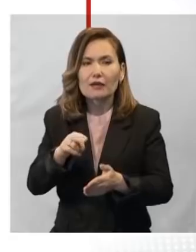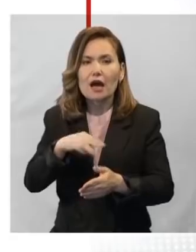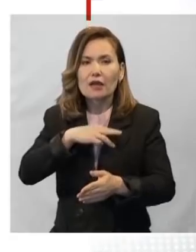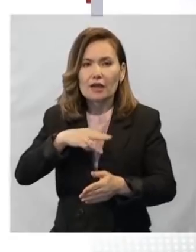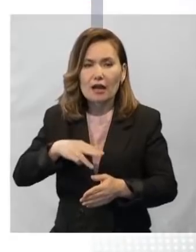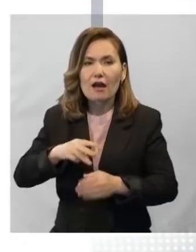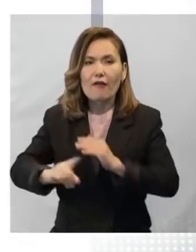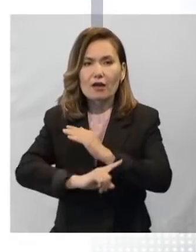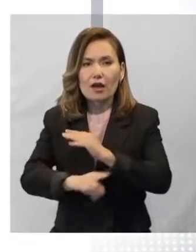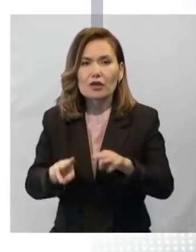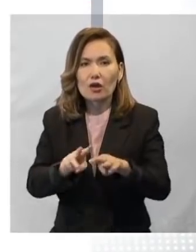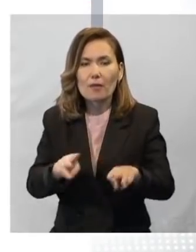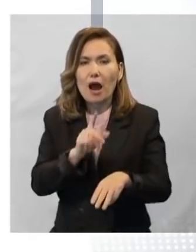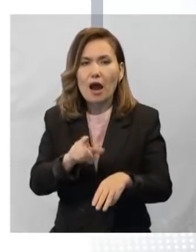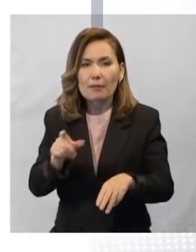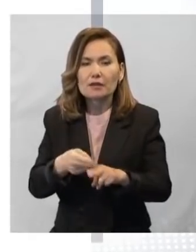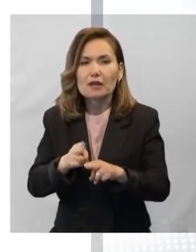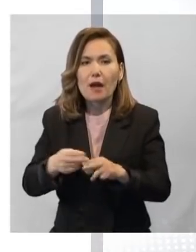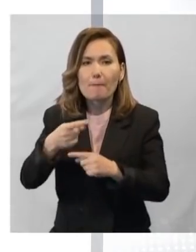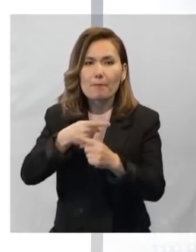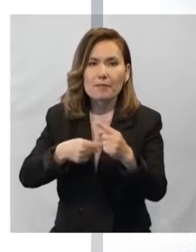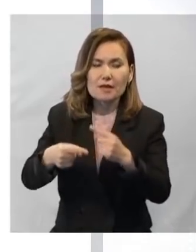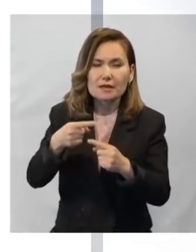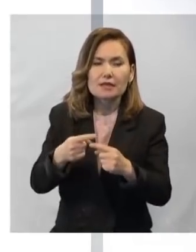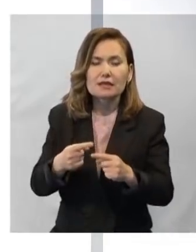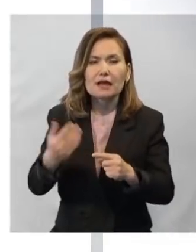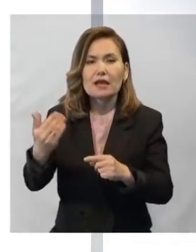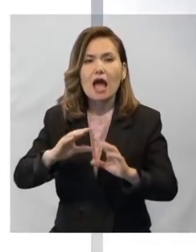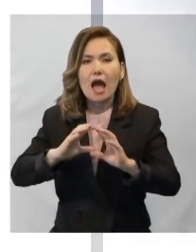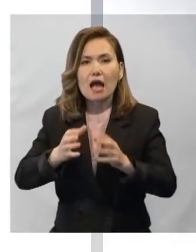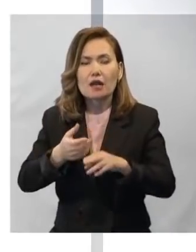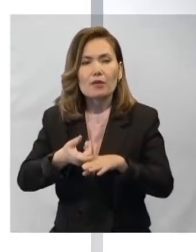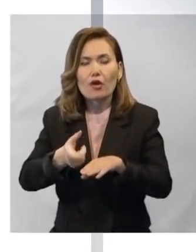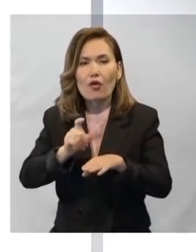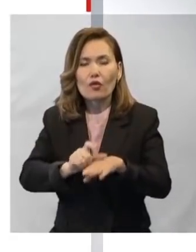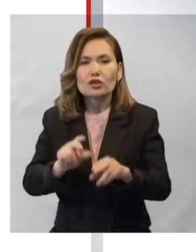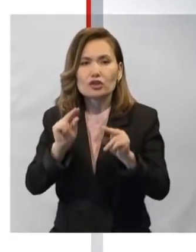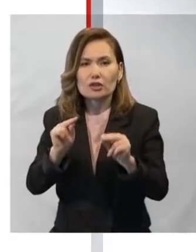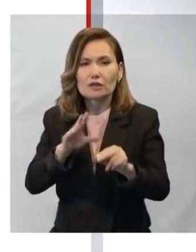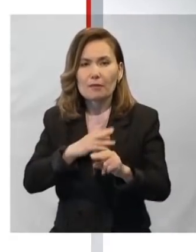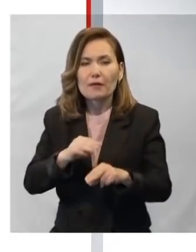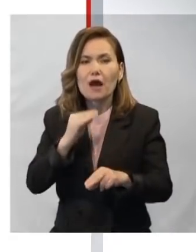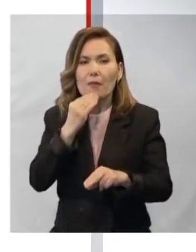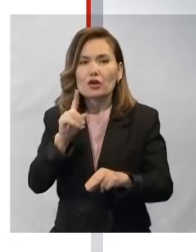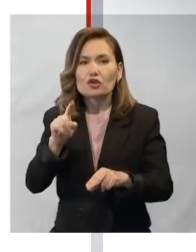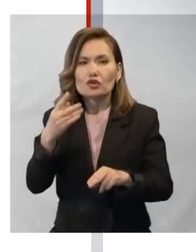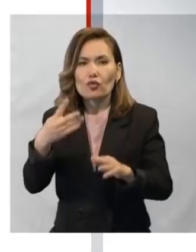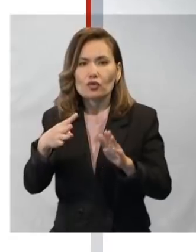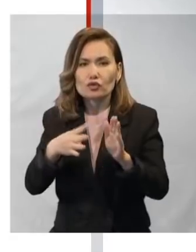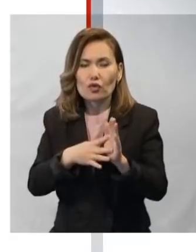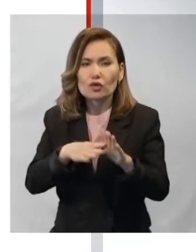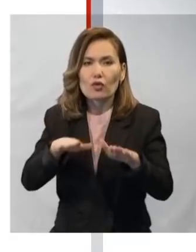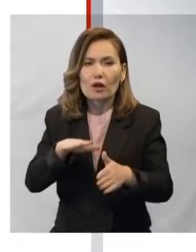және Финляндия үкіметтері азаматтармен бизнес үшін әлемдегі ең ашық үкімет болса, Мысыр 139-шы